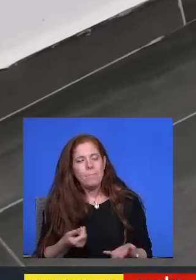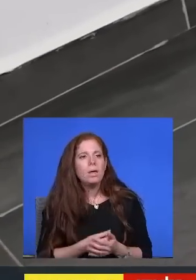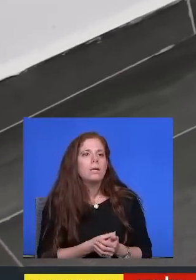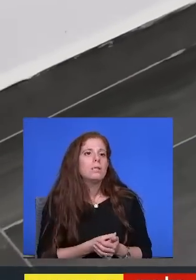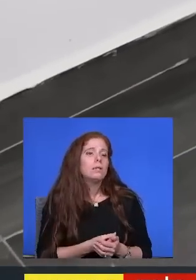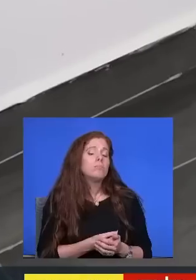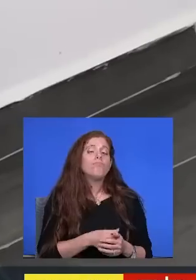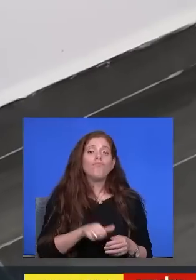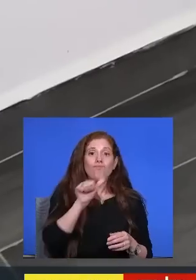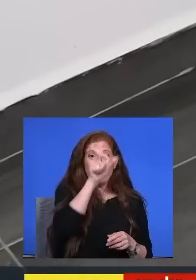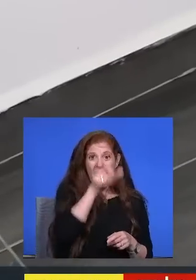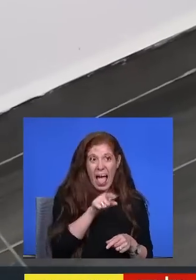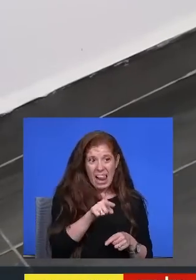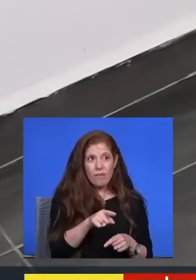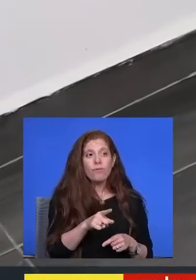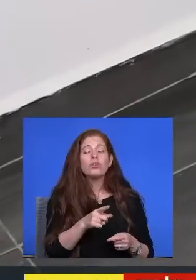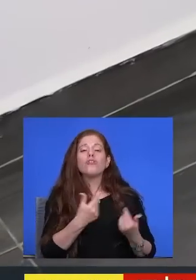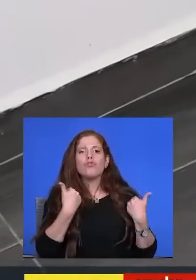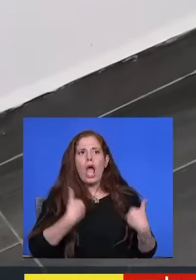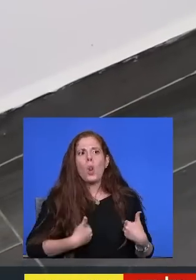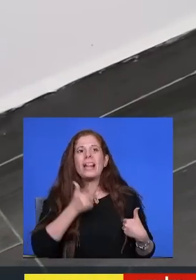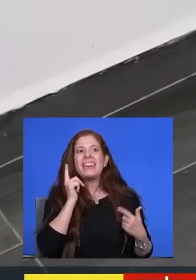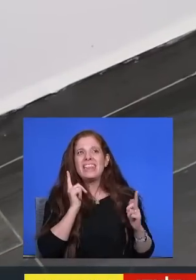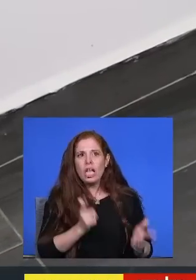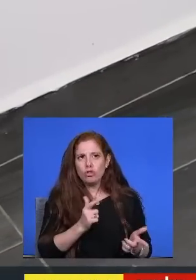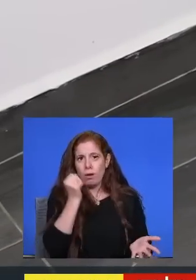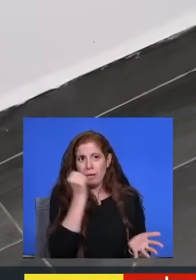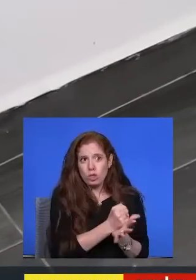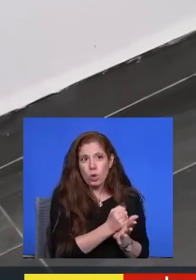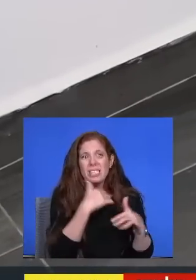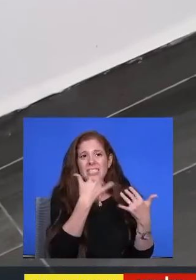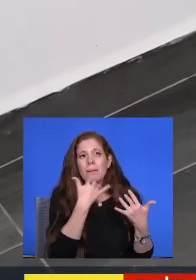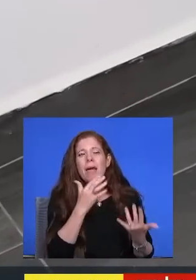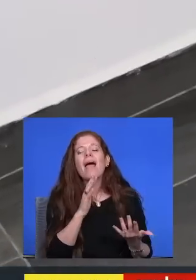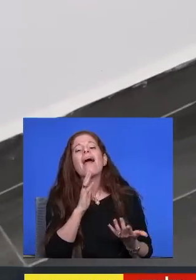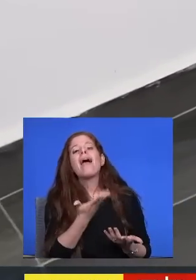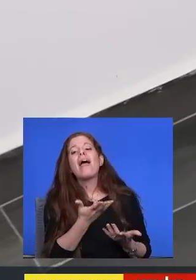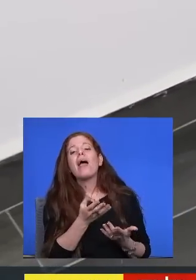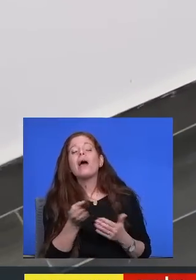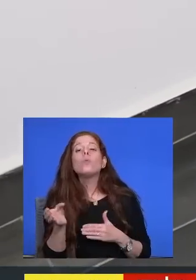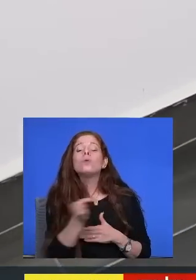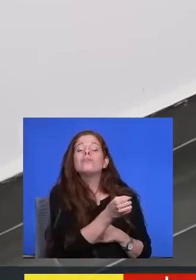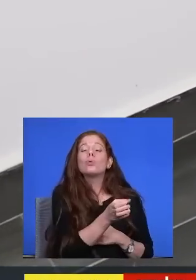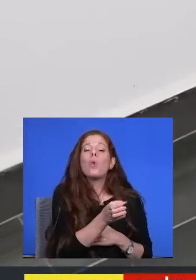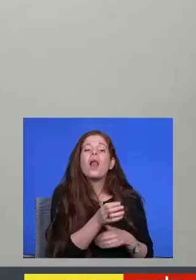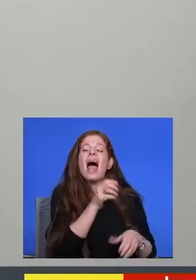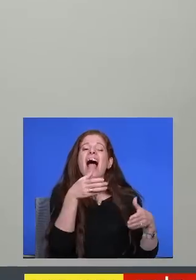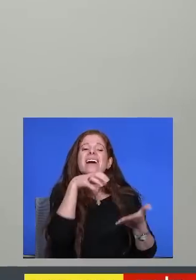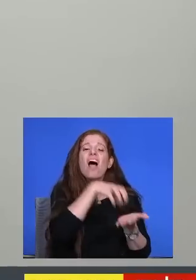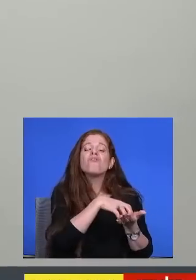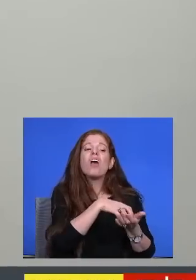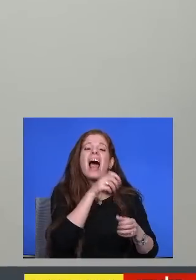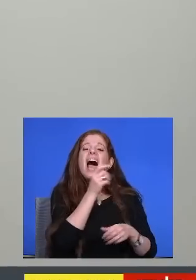שנשא על גופו נשק ברישיון, מתאר כיצד נעצר והוא שם באגף לאסירים ביטחוניים. אומר לי, תקשיב, אתה